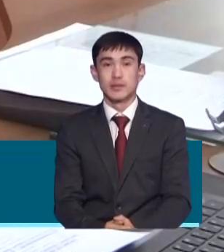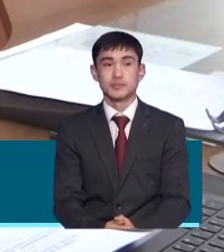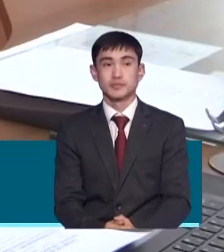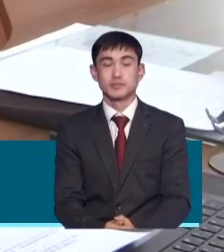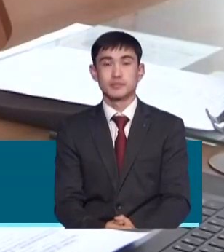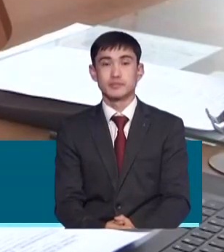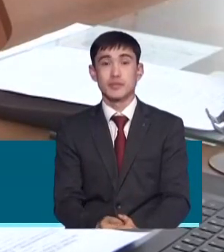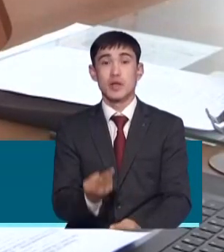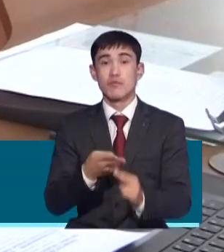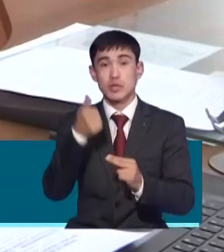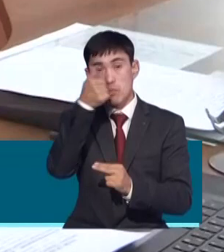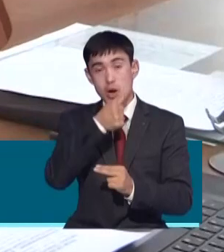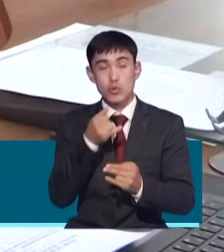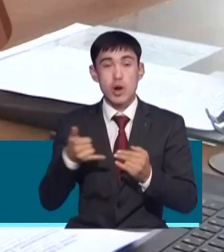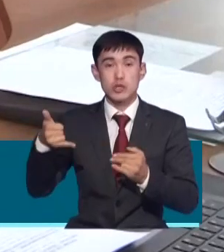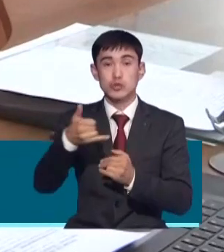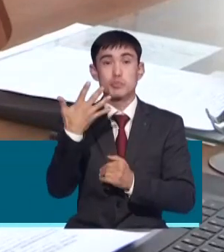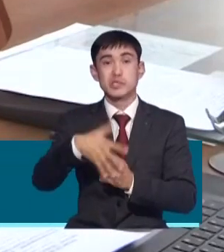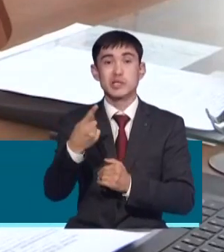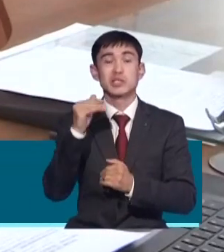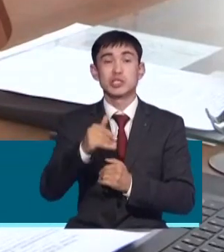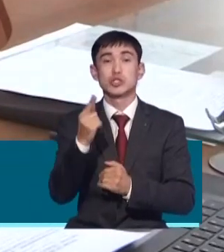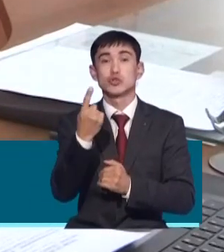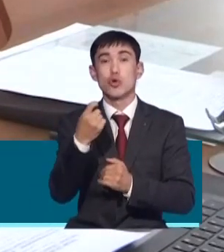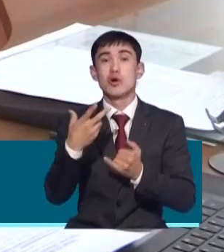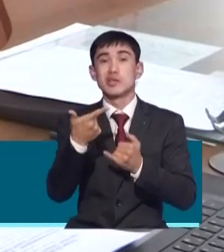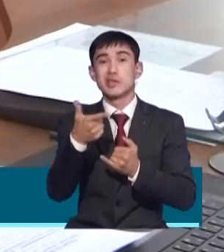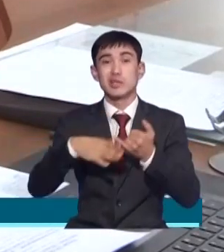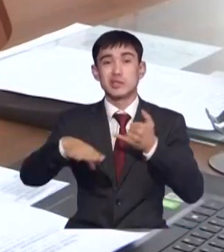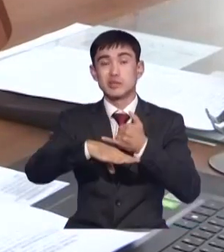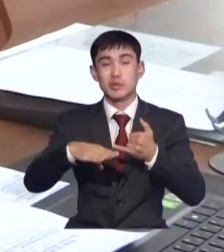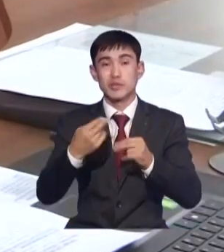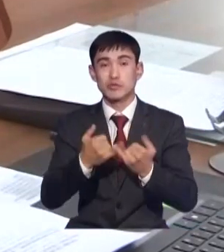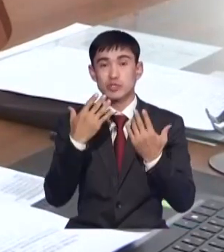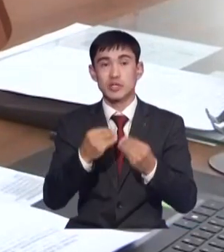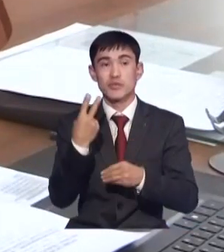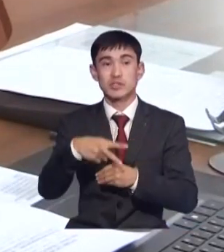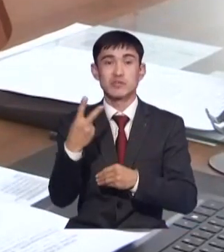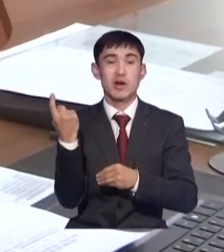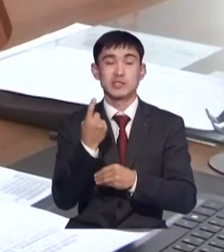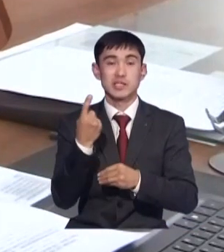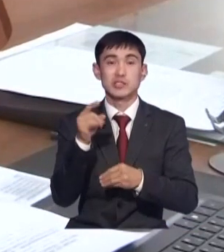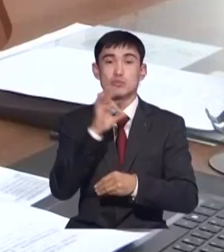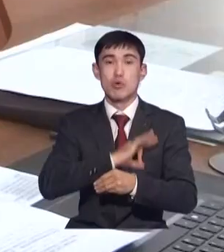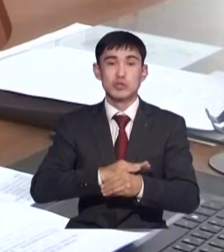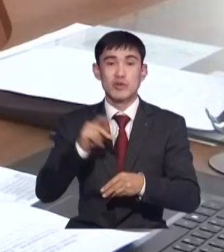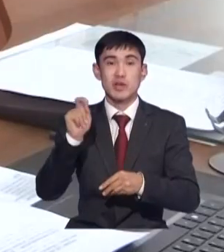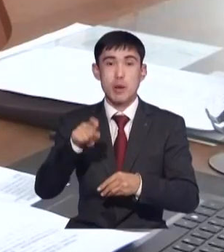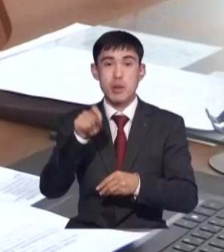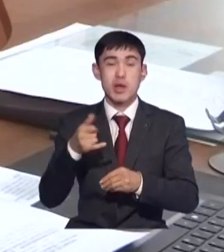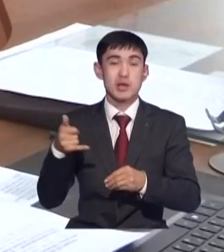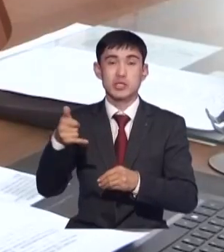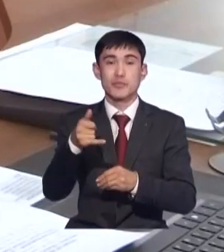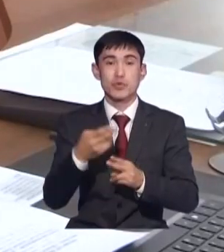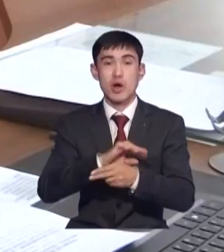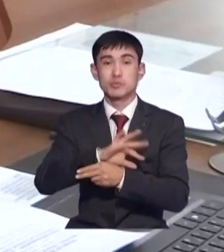угодий. В этом году орошено 51 100 гектаров земли. На сегодняшний день 22 хозяйства используют капельное орошение,